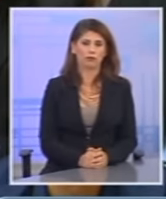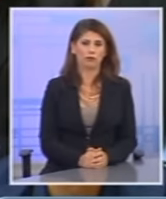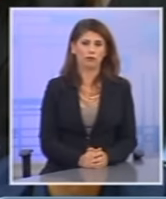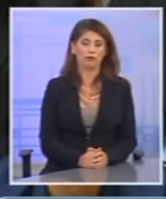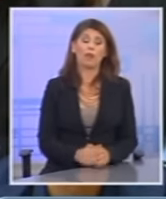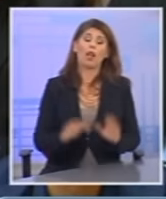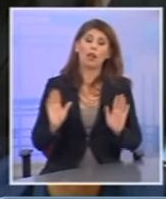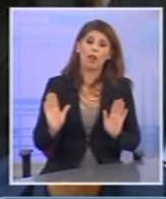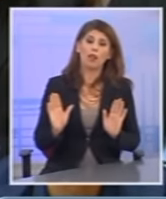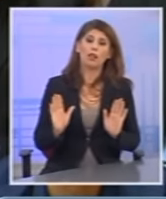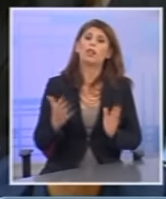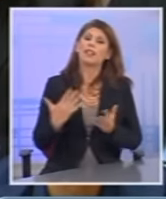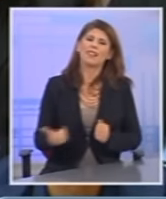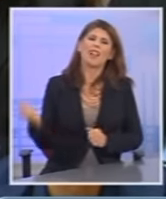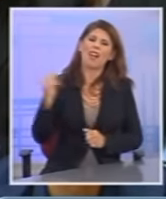Είναι όμως και άλλα